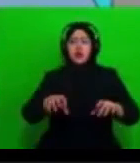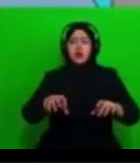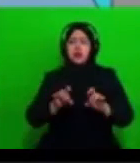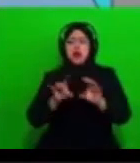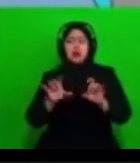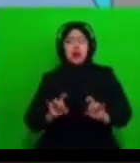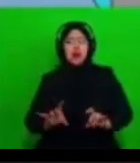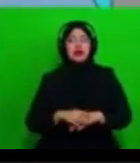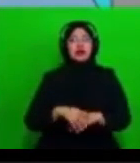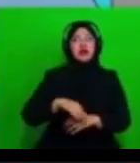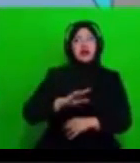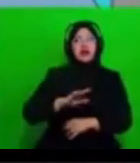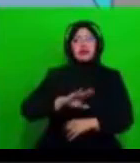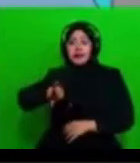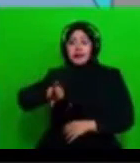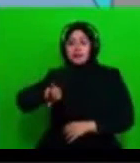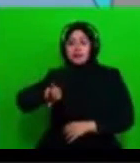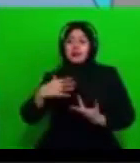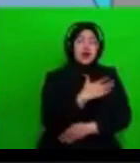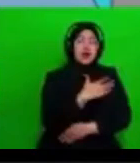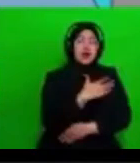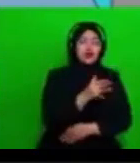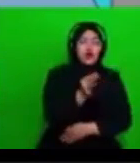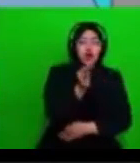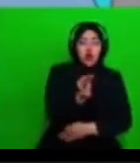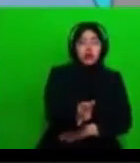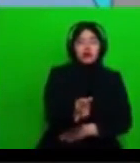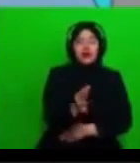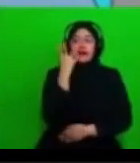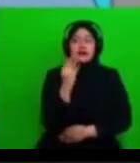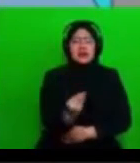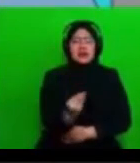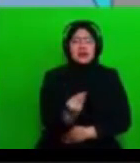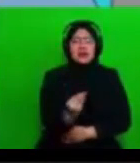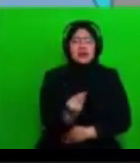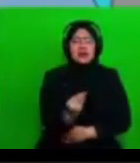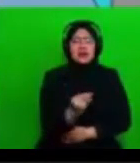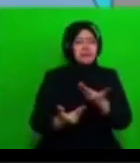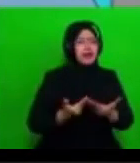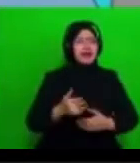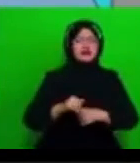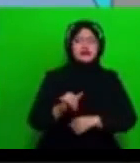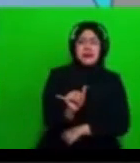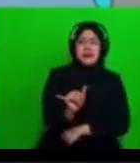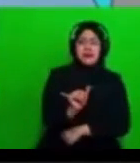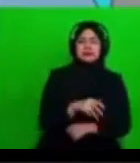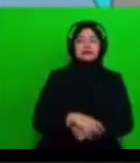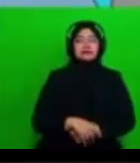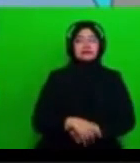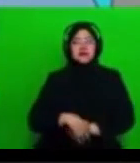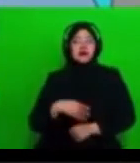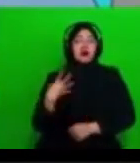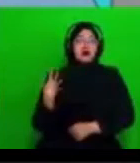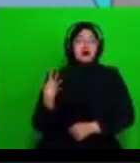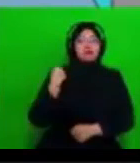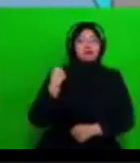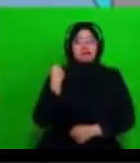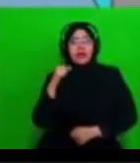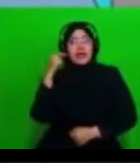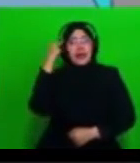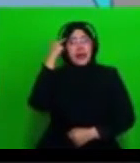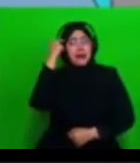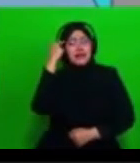antara timur dan barat atau antara kota dan desa. Yang terakhir dalam konteks merdeka belajar, merdeka bermain adalah anak berkembang secara